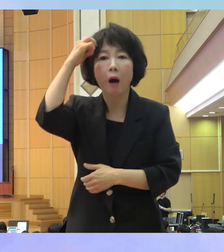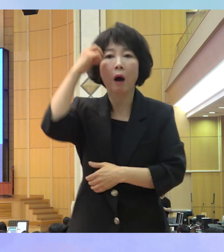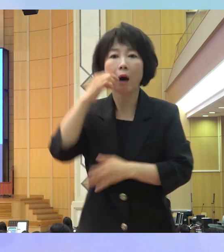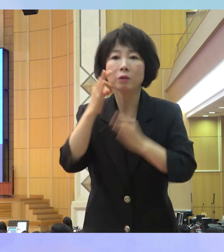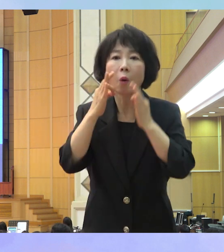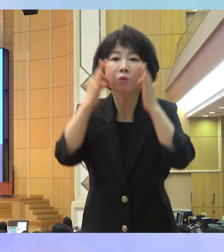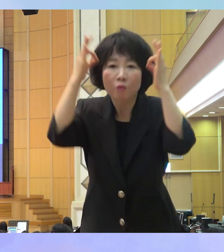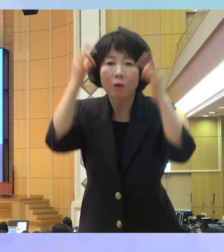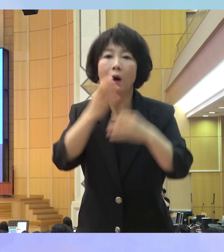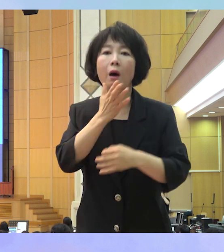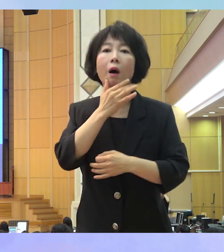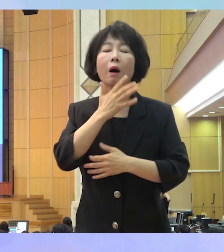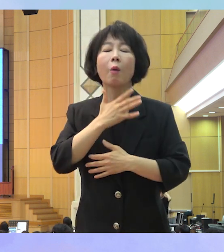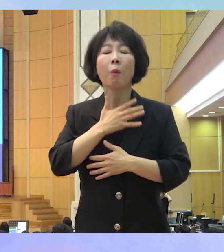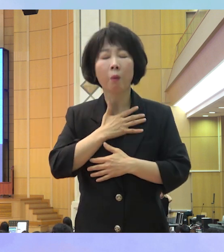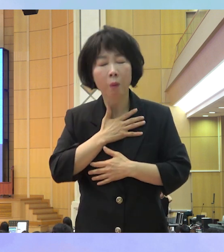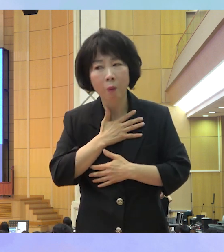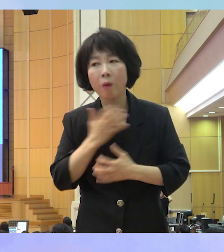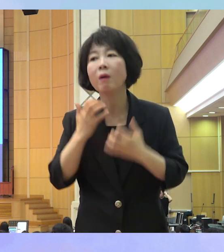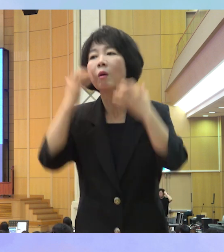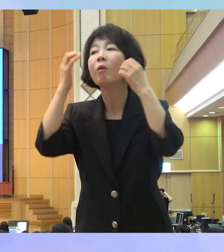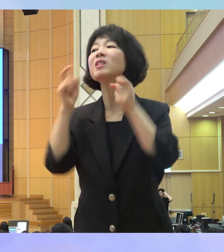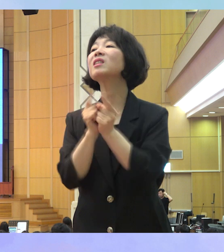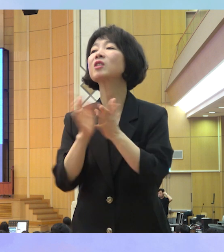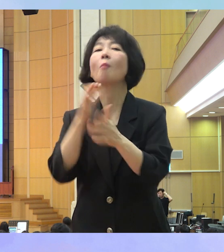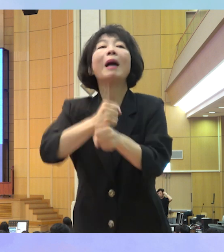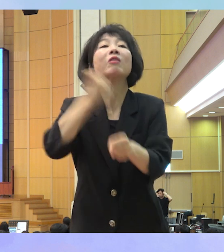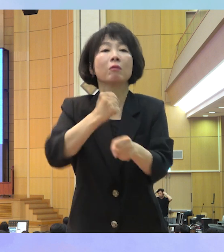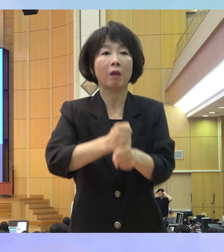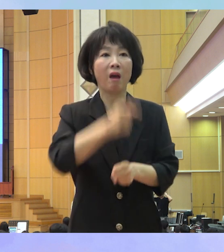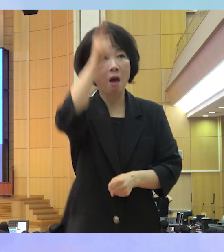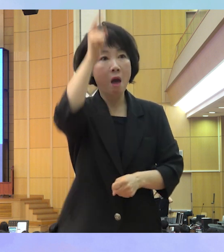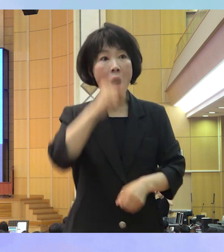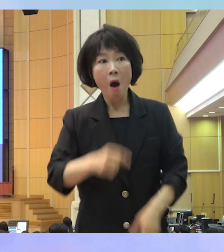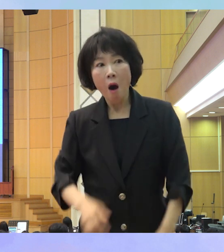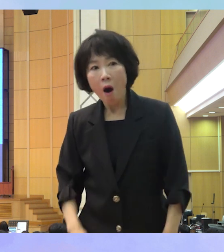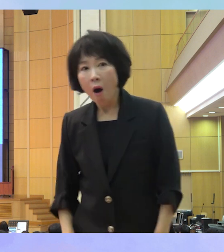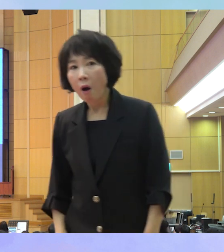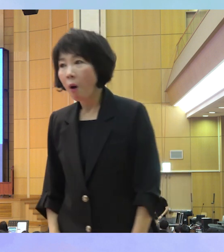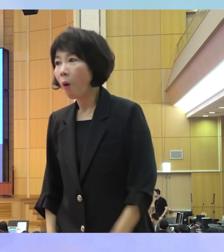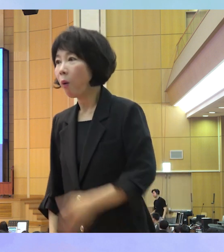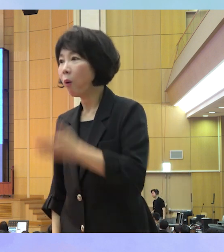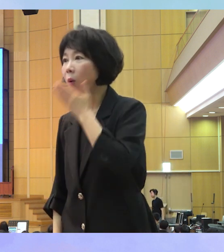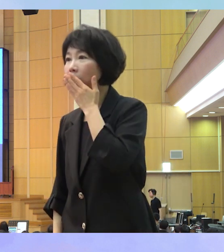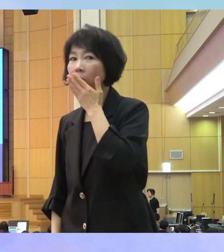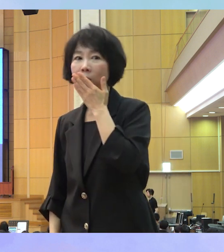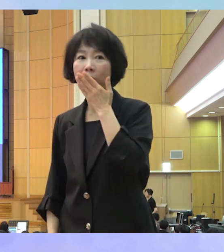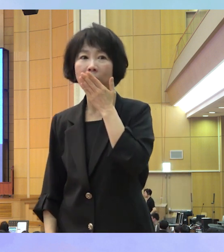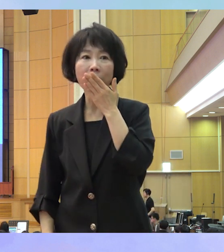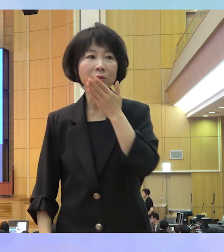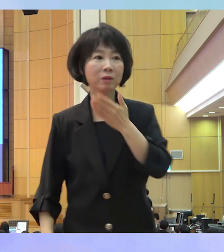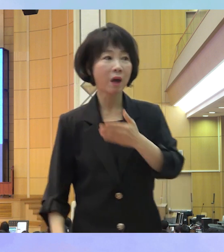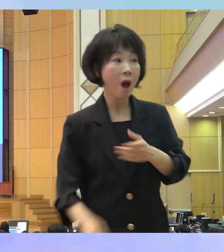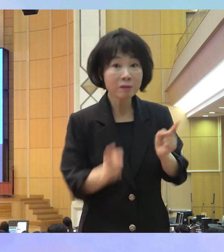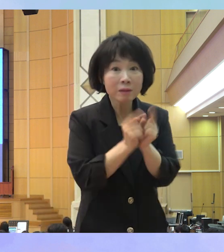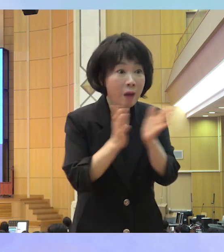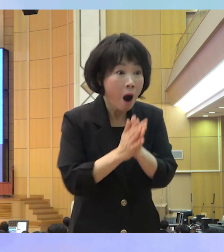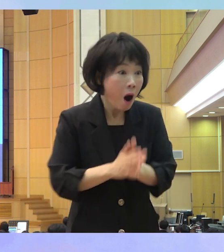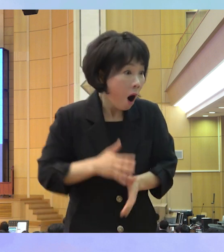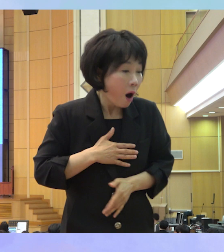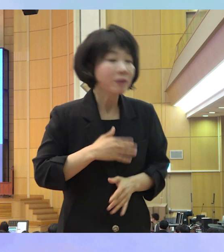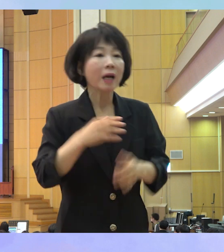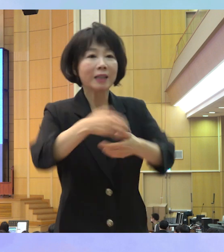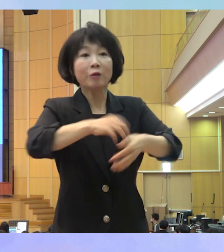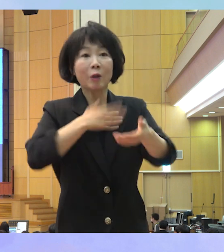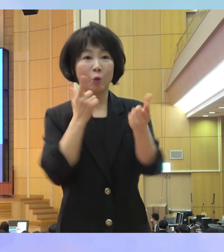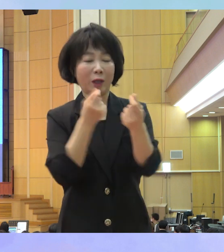이제 저희가 만들기가 힘드니까 산 거고요. 2가지 종류의 쿠키는 직접 다 만든 거예요. 저도 가서 도왔어요,